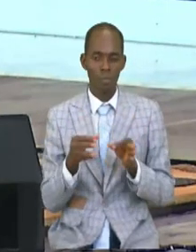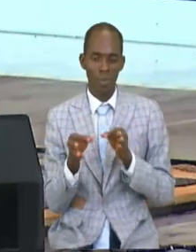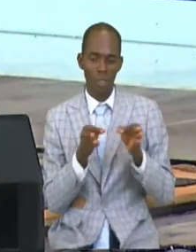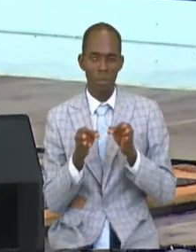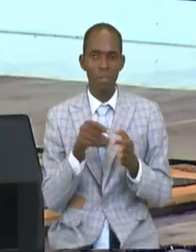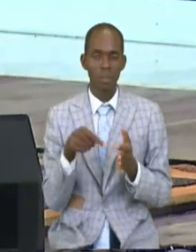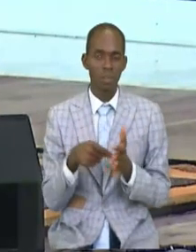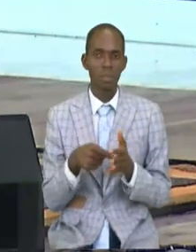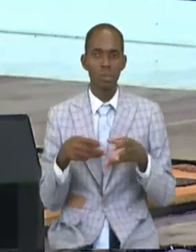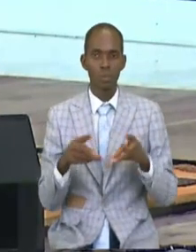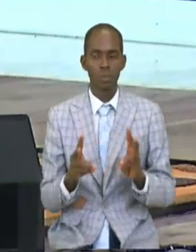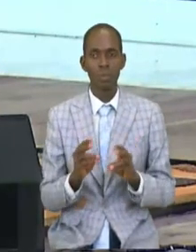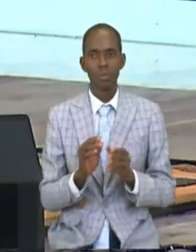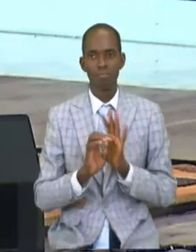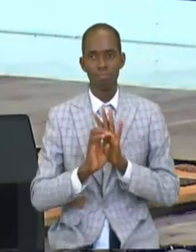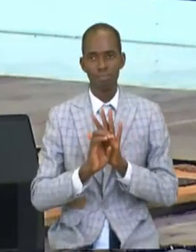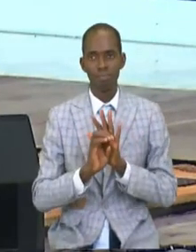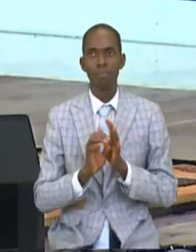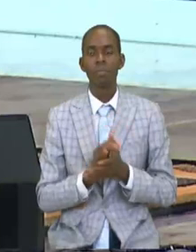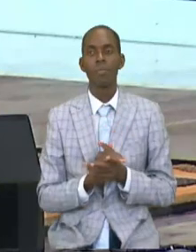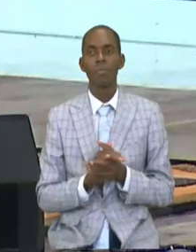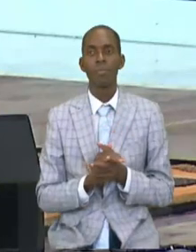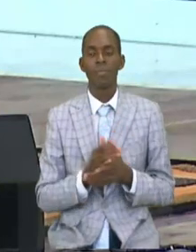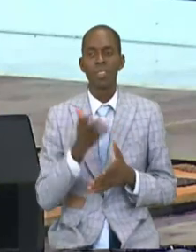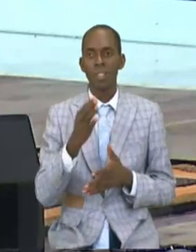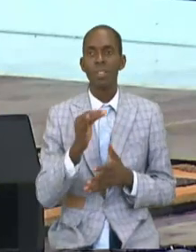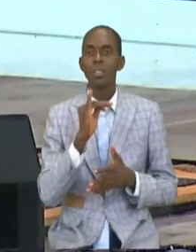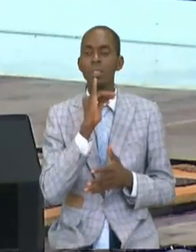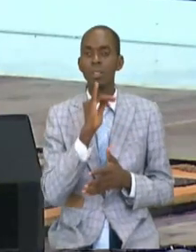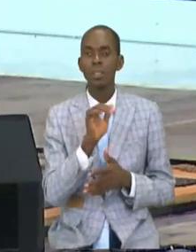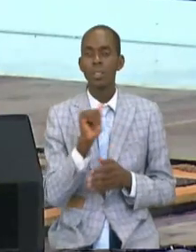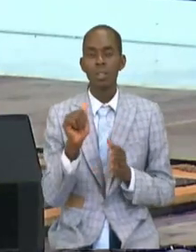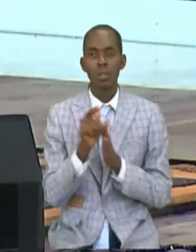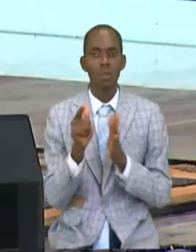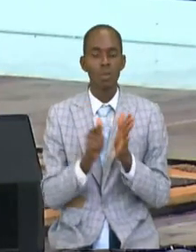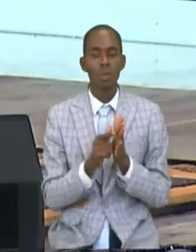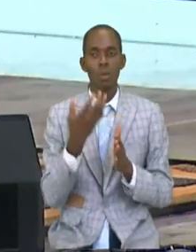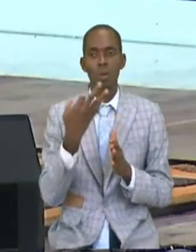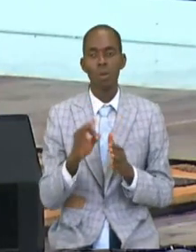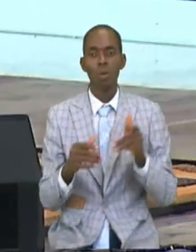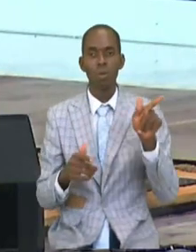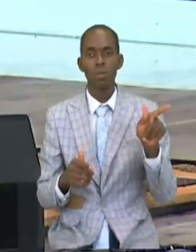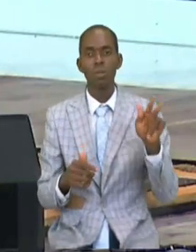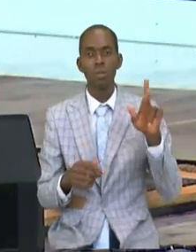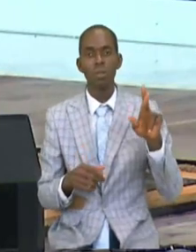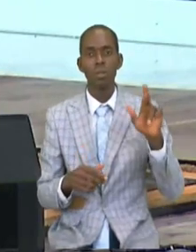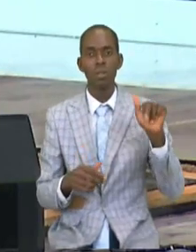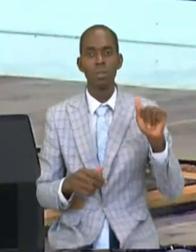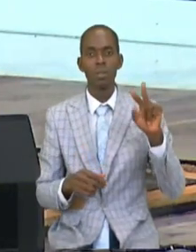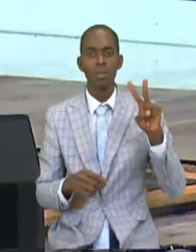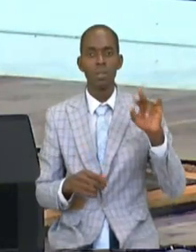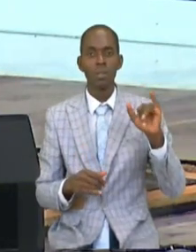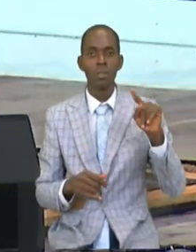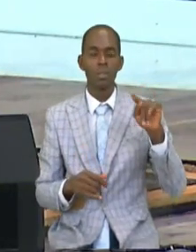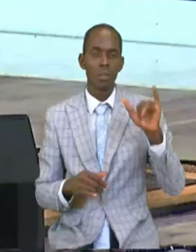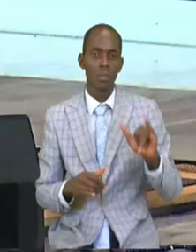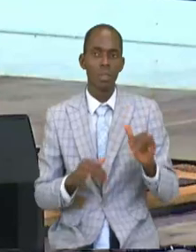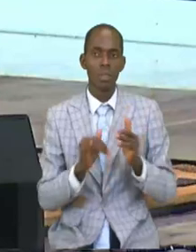je vous l'explique de cette manière. Il y a la loi de gravité et qui